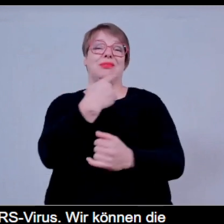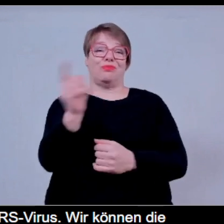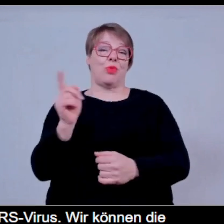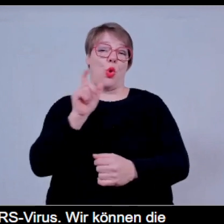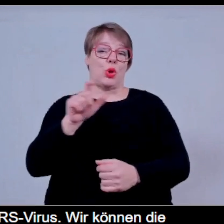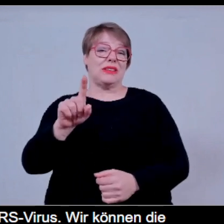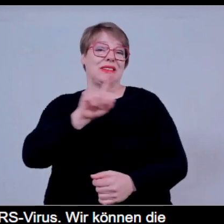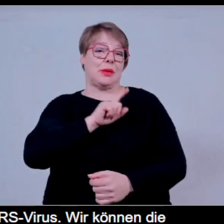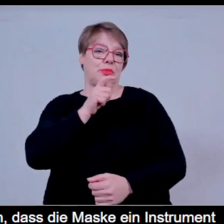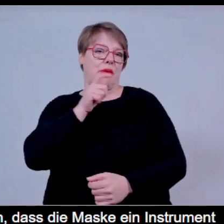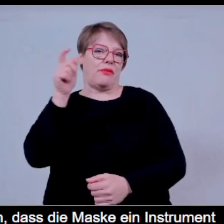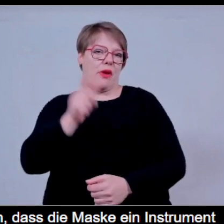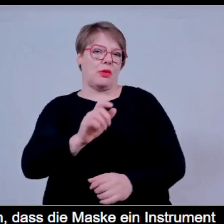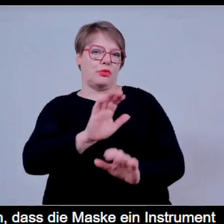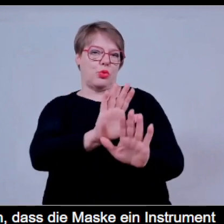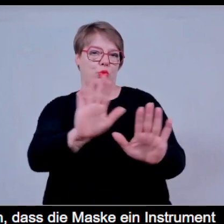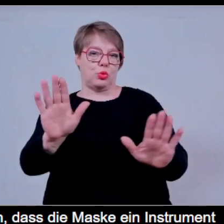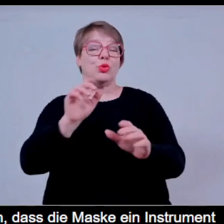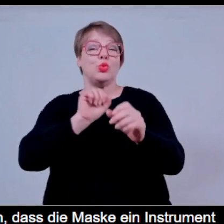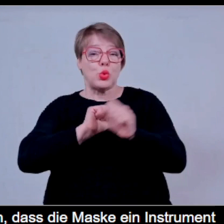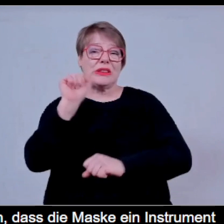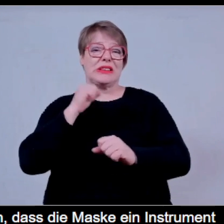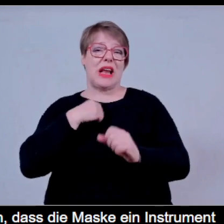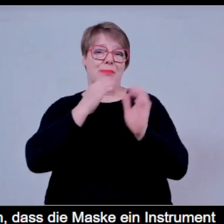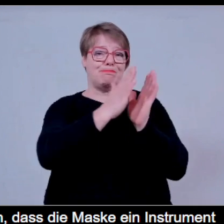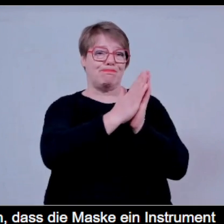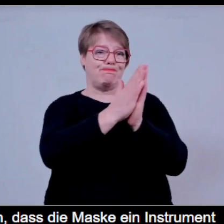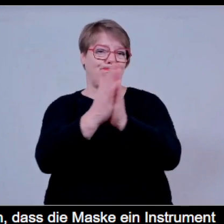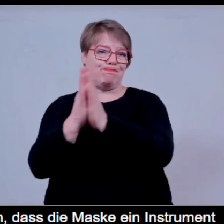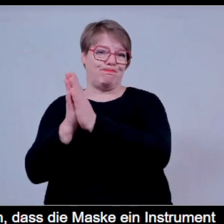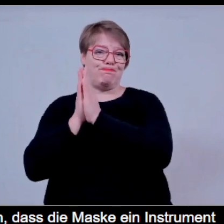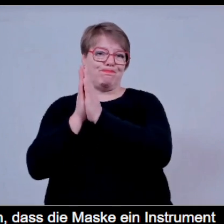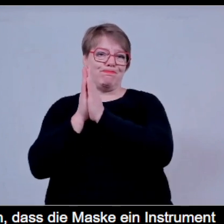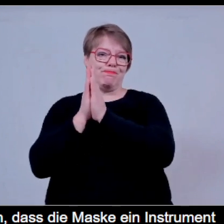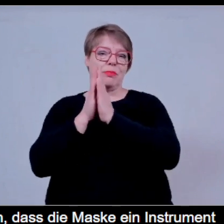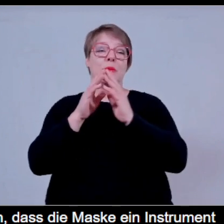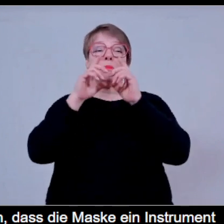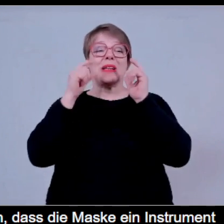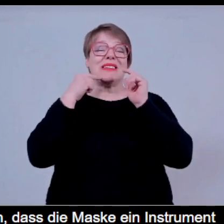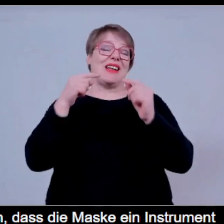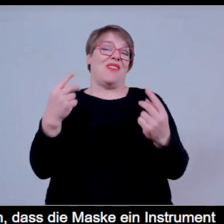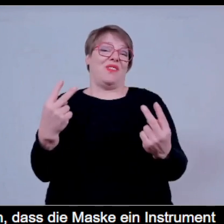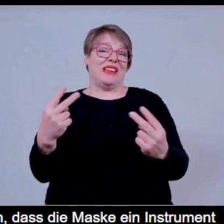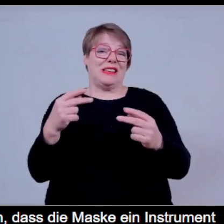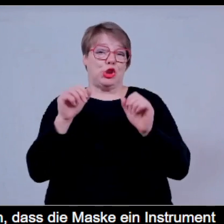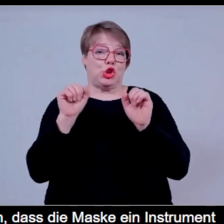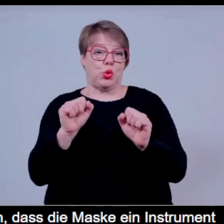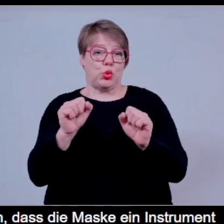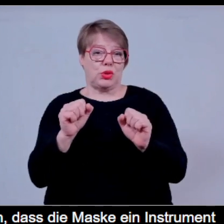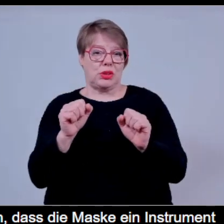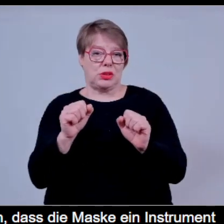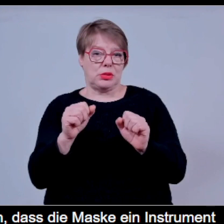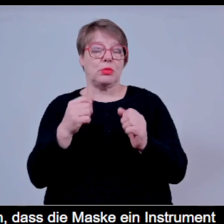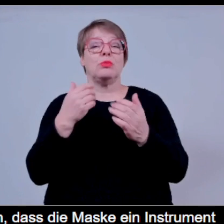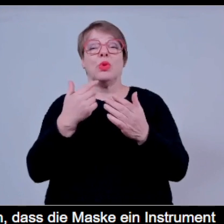auch richtig, weil da natürlich der Blick nach wie vor auch auf diese Einrichtungen besonders geht. Das vielleicht in aller Kürze nochmal zu dem